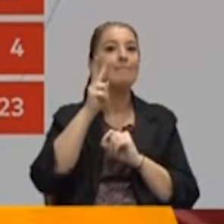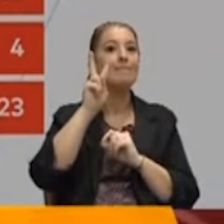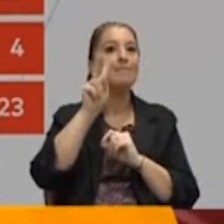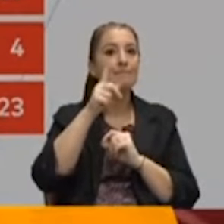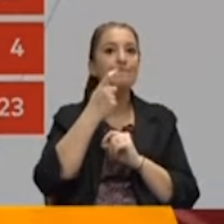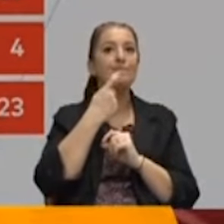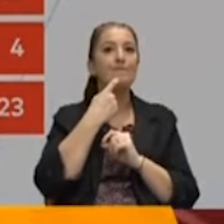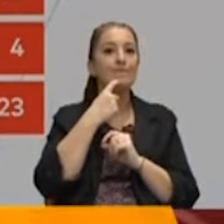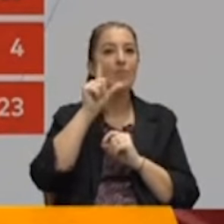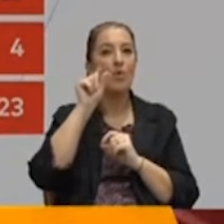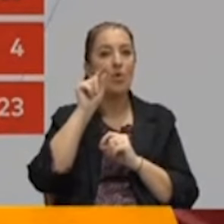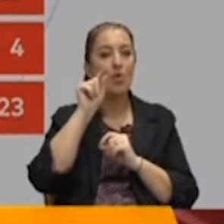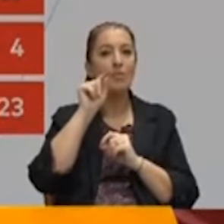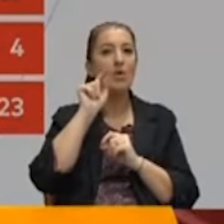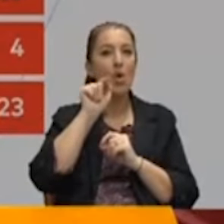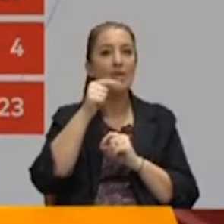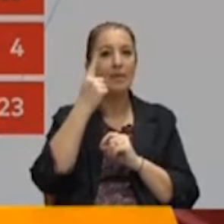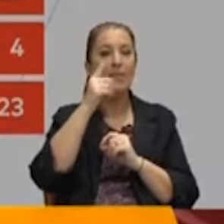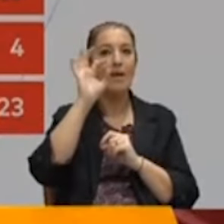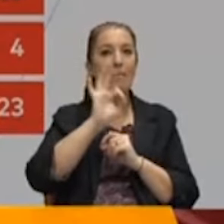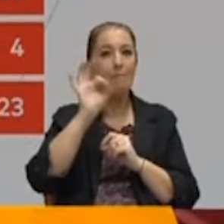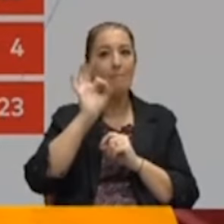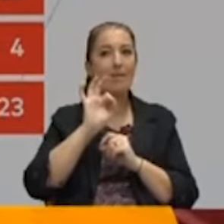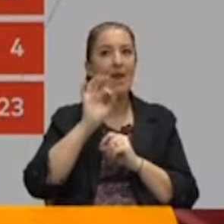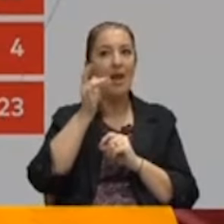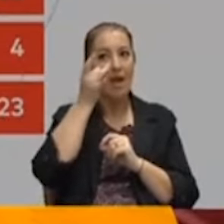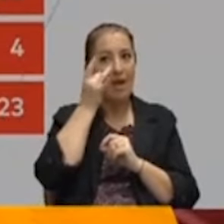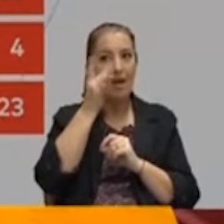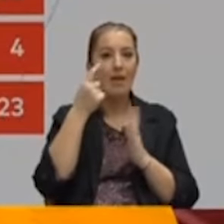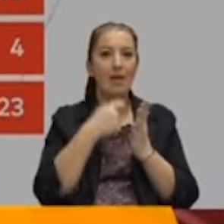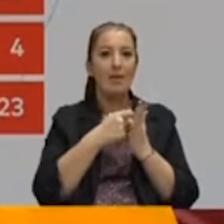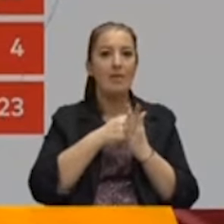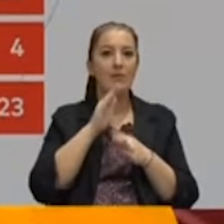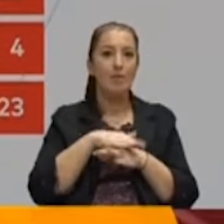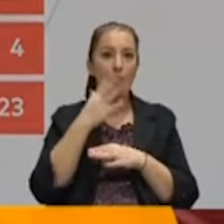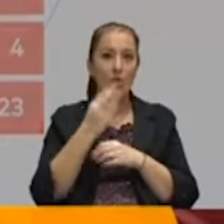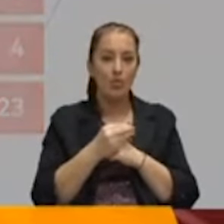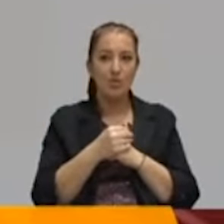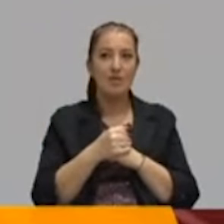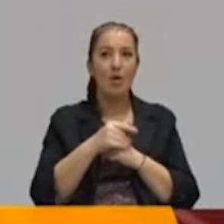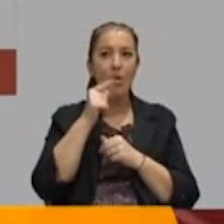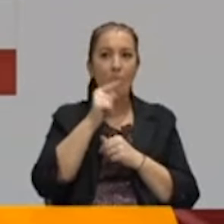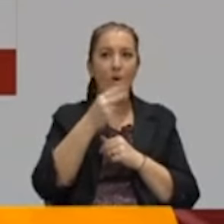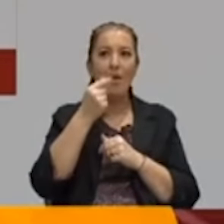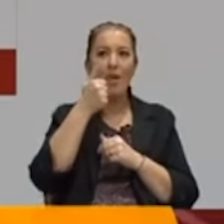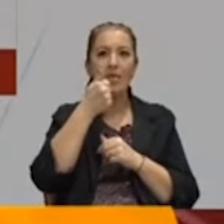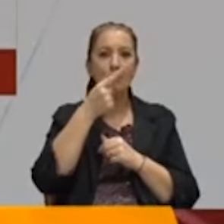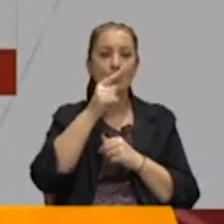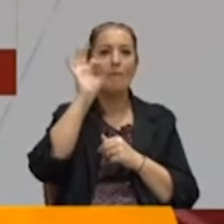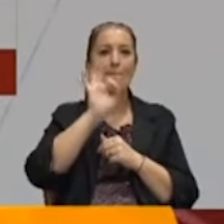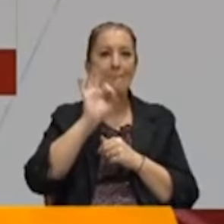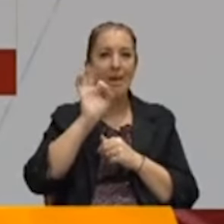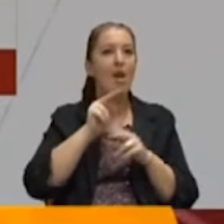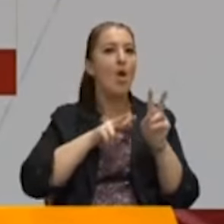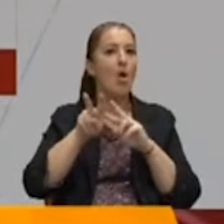yılı 11.1 milyar civarında net yatırım yapıyor olacağız. Bu tutarın 6,5 milyar lirası